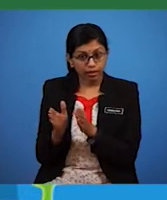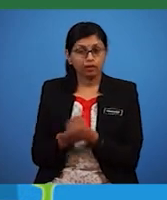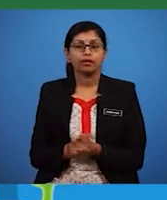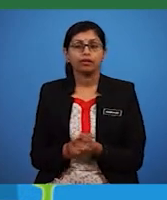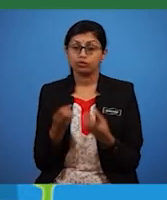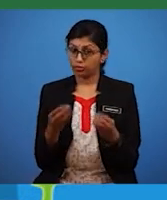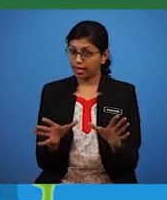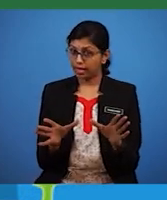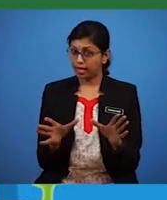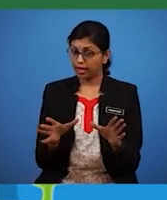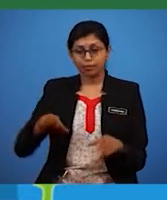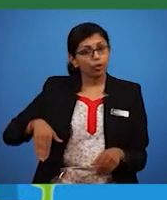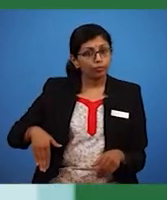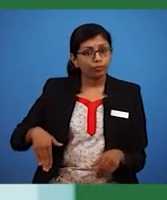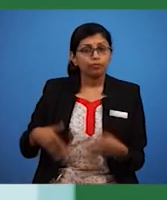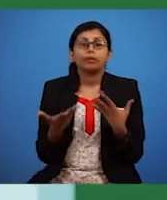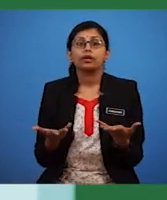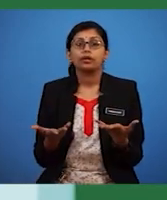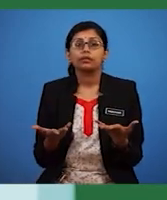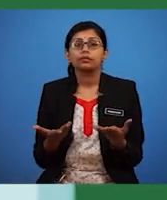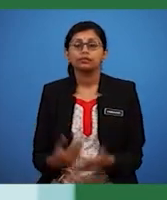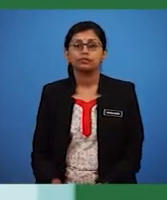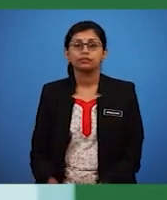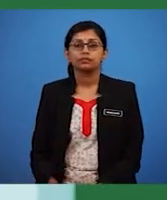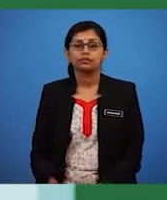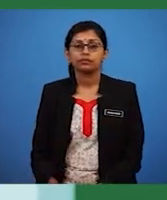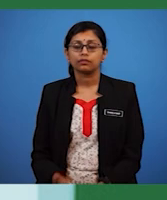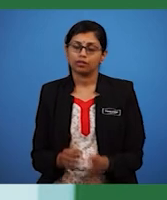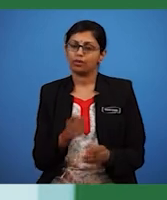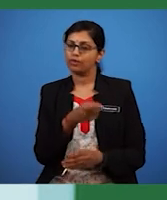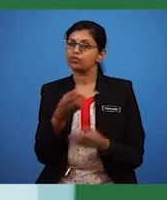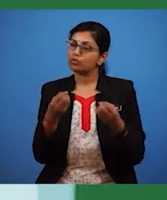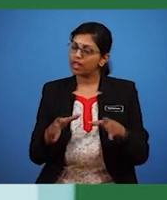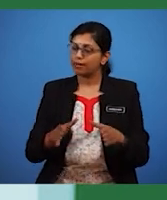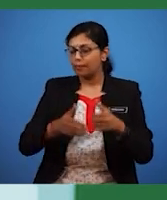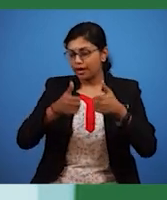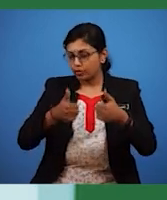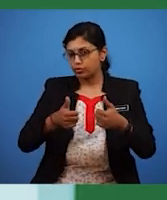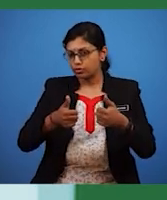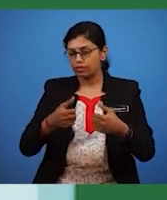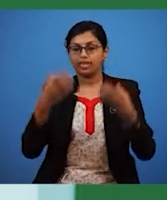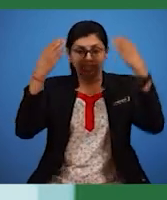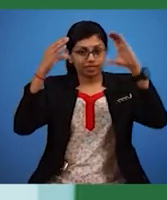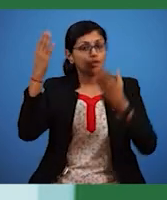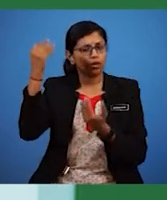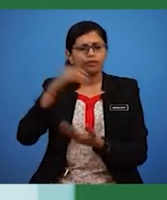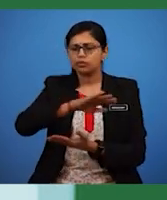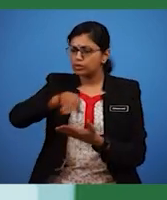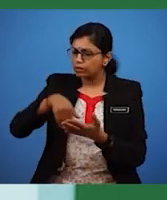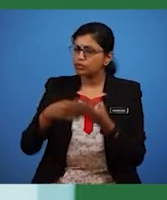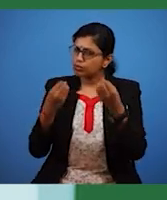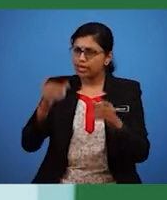Sudah? Belum? Bagus bagi yang sudah. Cikgu harap semua sudah